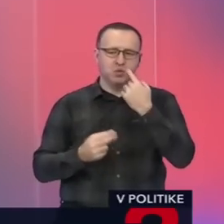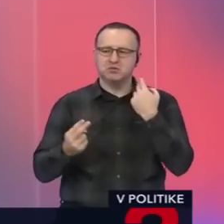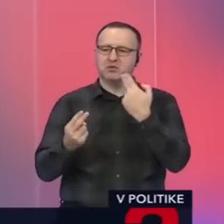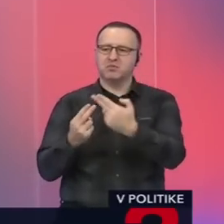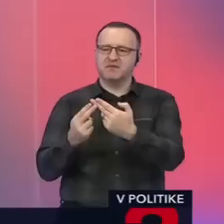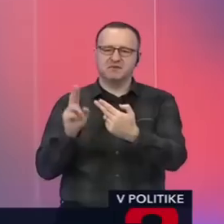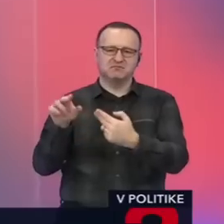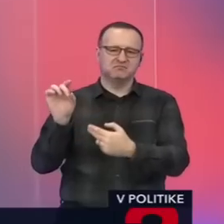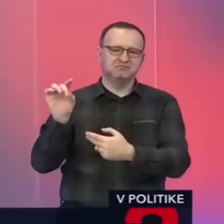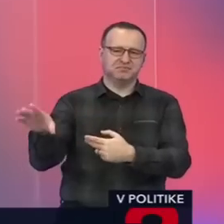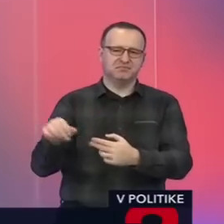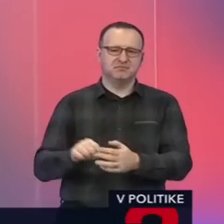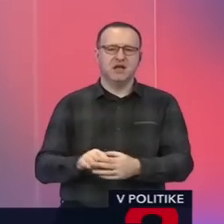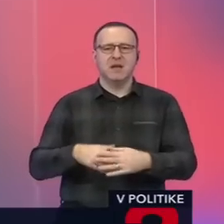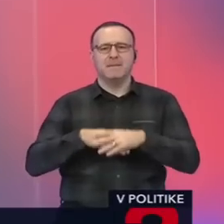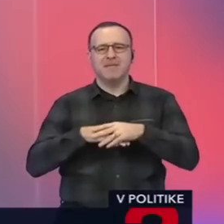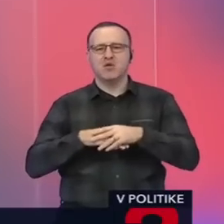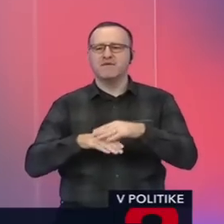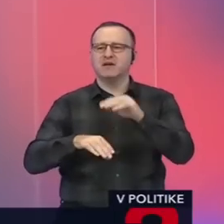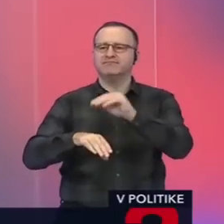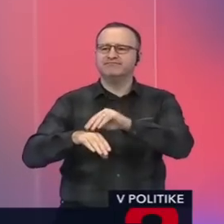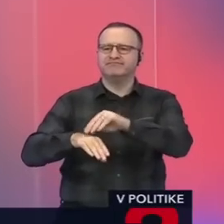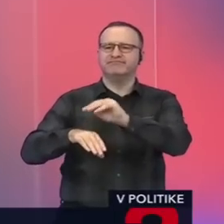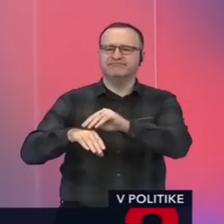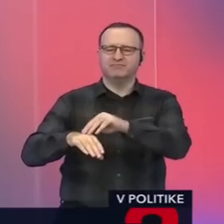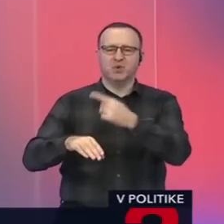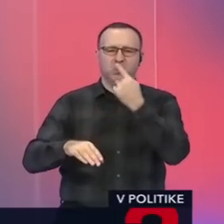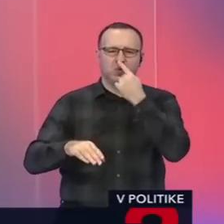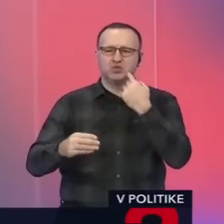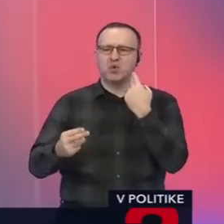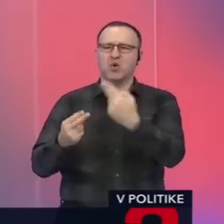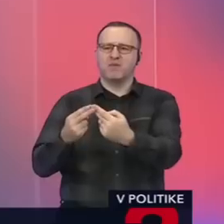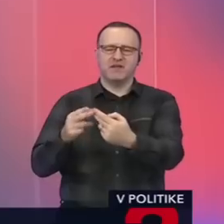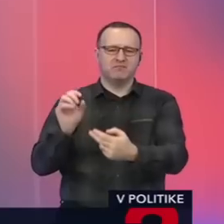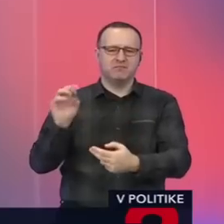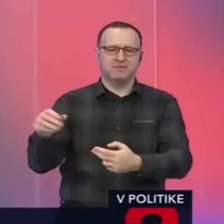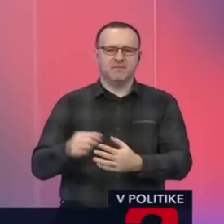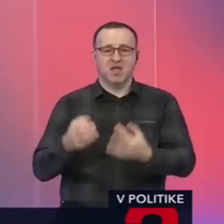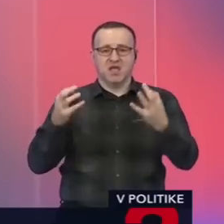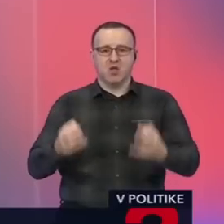Rusko nereaguje na žiadne mierové výzvy. Je to jednoducho propaganda, je